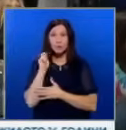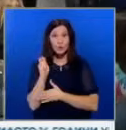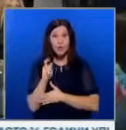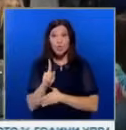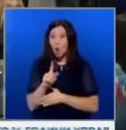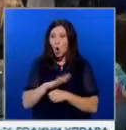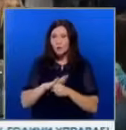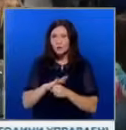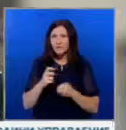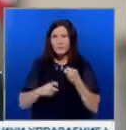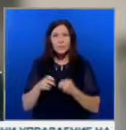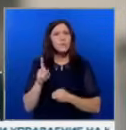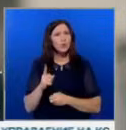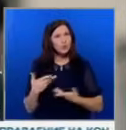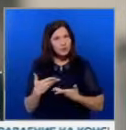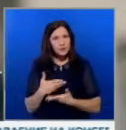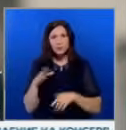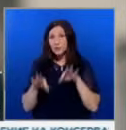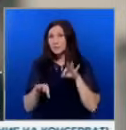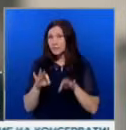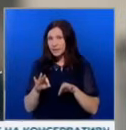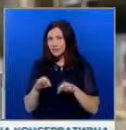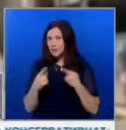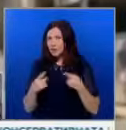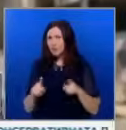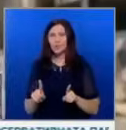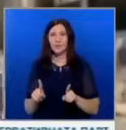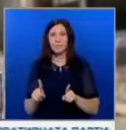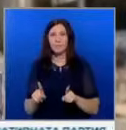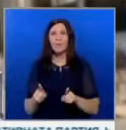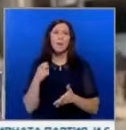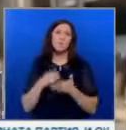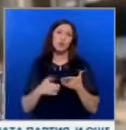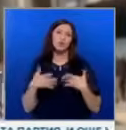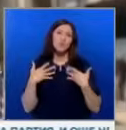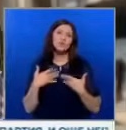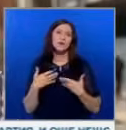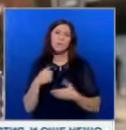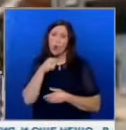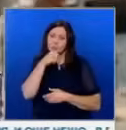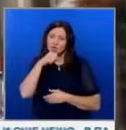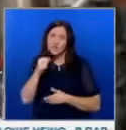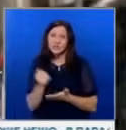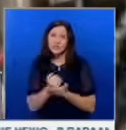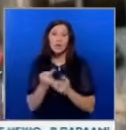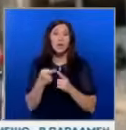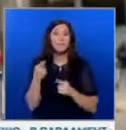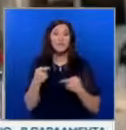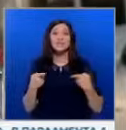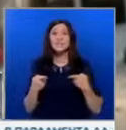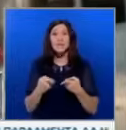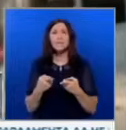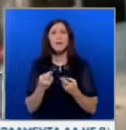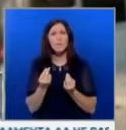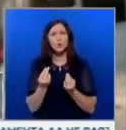Но основните проблеми, които вълнуват избирателите, са други. Просто искам по-щадяща икономика. Към това се стремя.